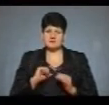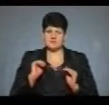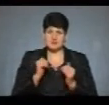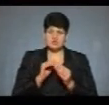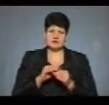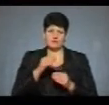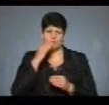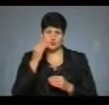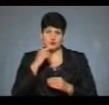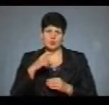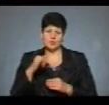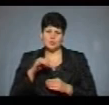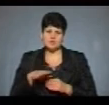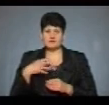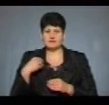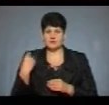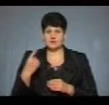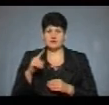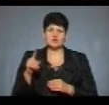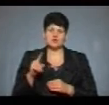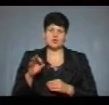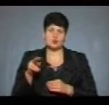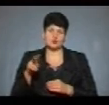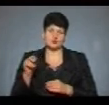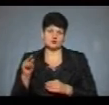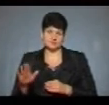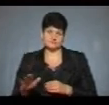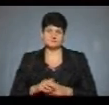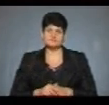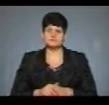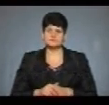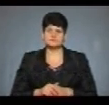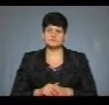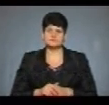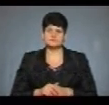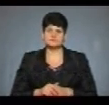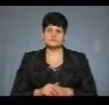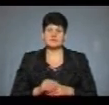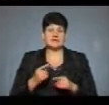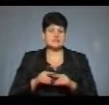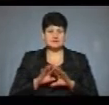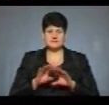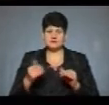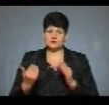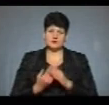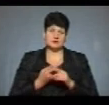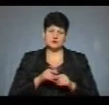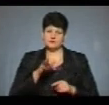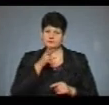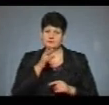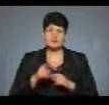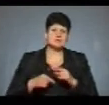Ужгороді та Хусті, на Львівщині в Золочеві, розповів отець Пантелеймон Заєць. І це всі новини на цю пору.